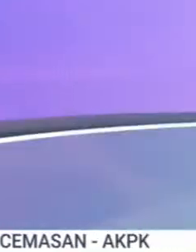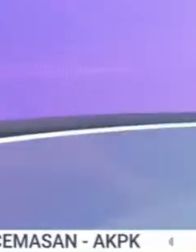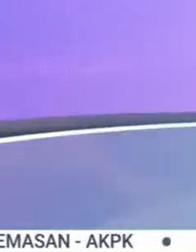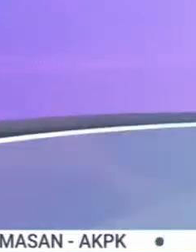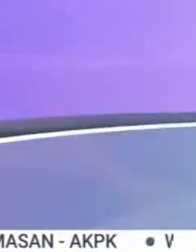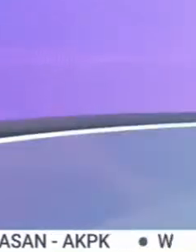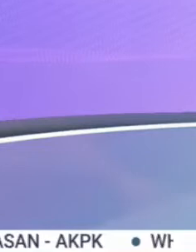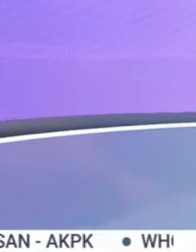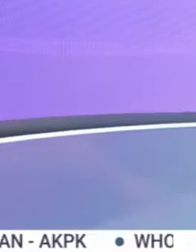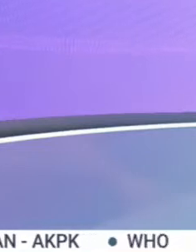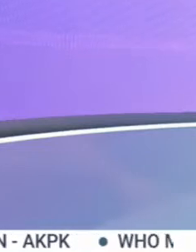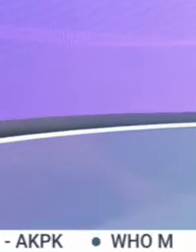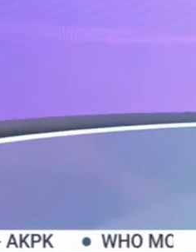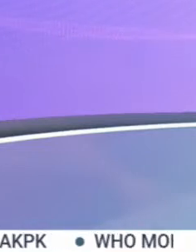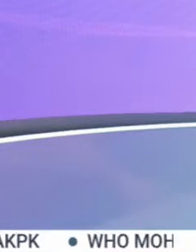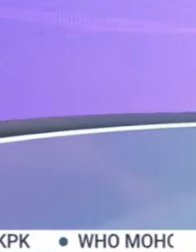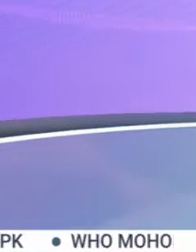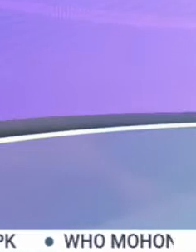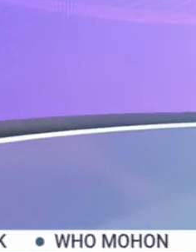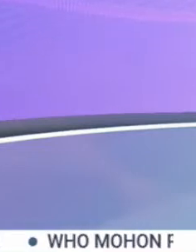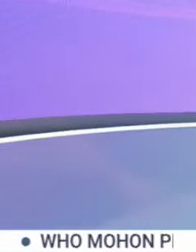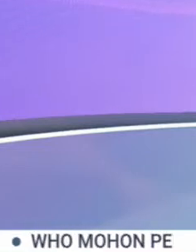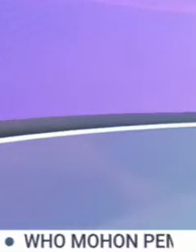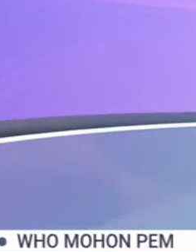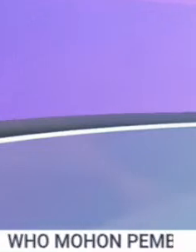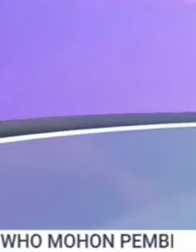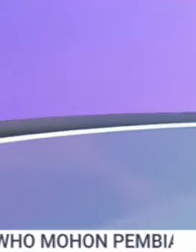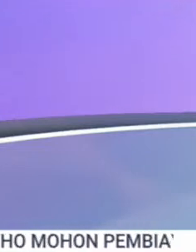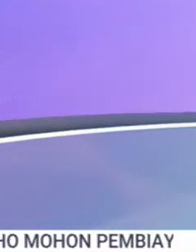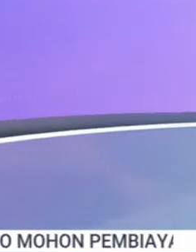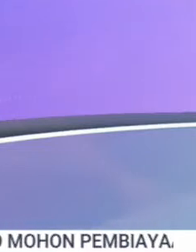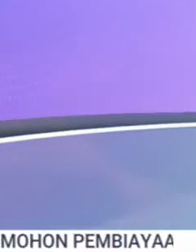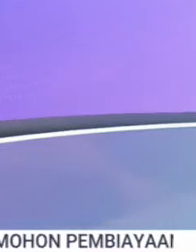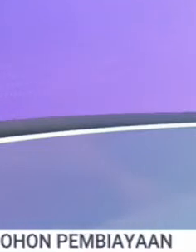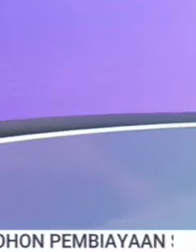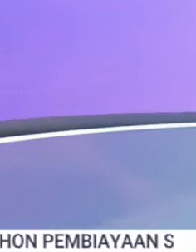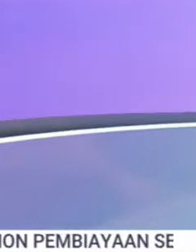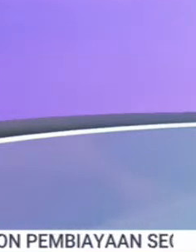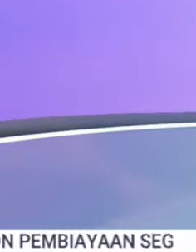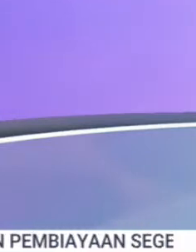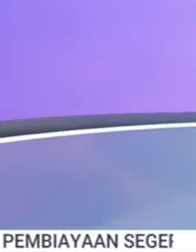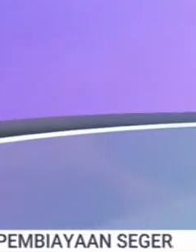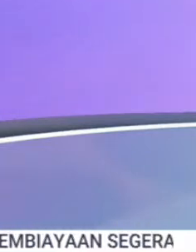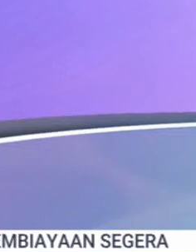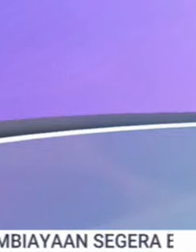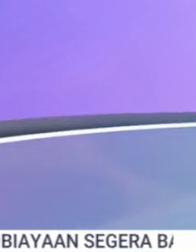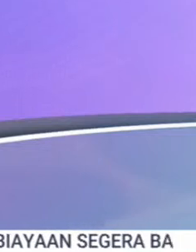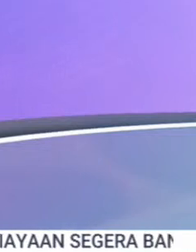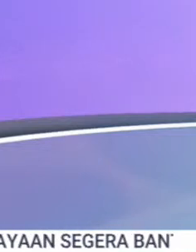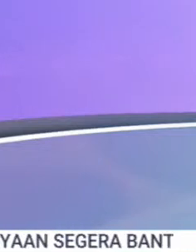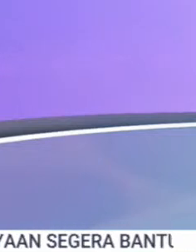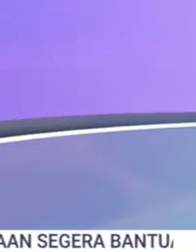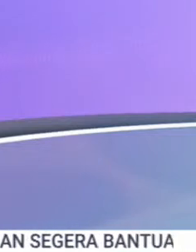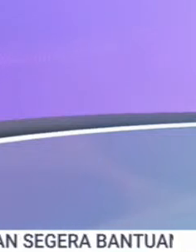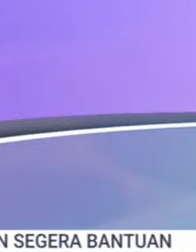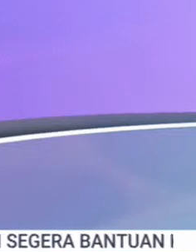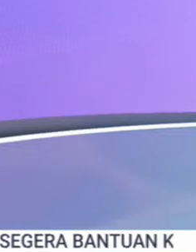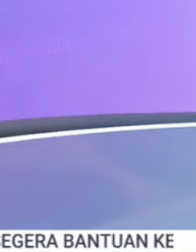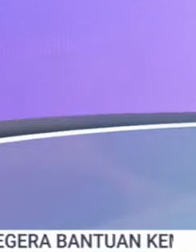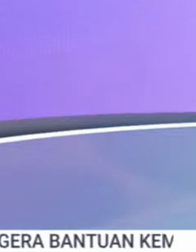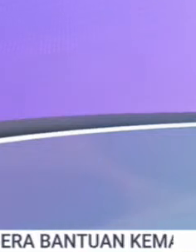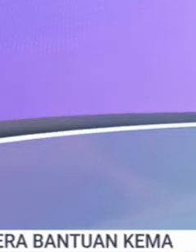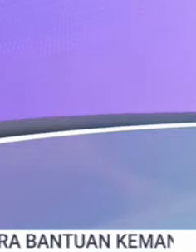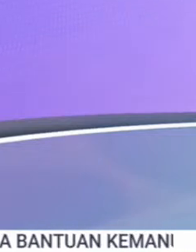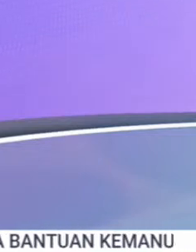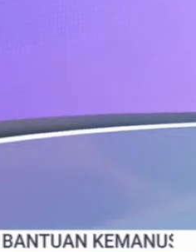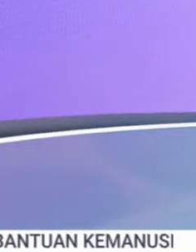Sekian Stadium RTM HQ dan berita perdana dari sungai hingga ke segara. Palestin pasti merdeka. Saya Otto Othman, Malaysia Madani, tekad perpaduan